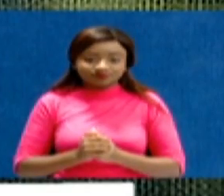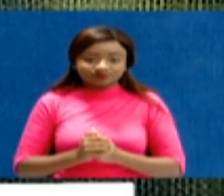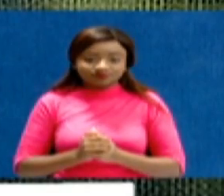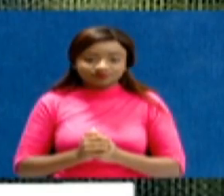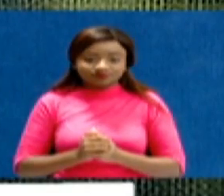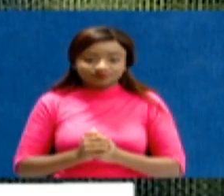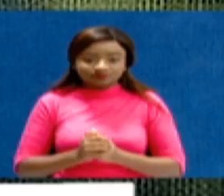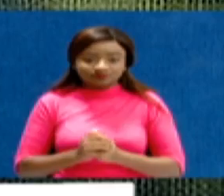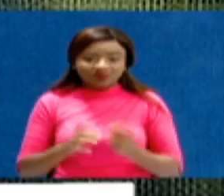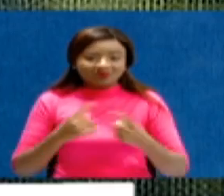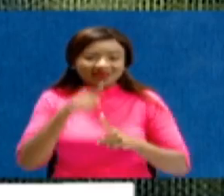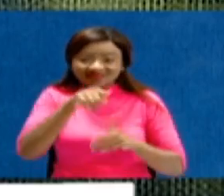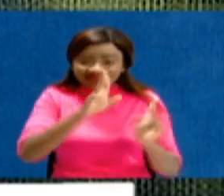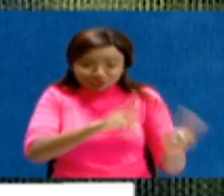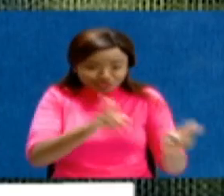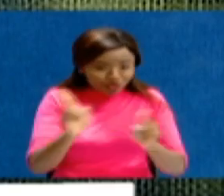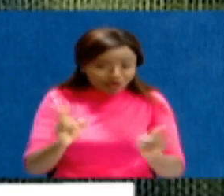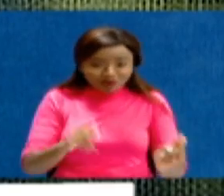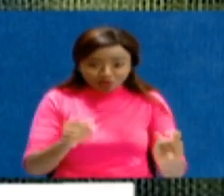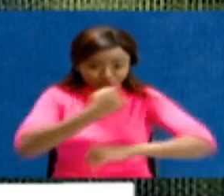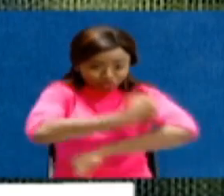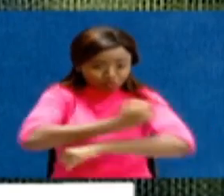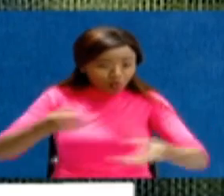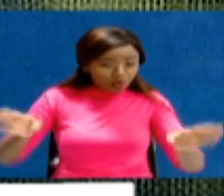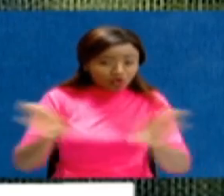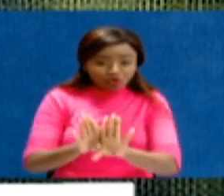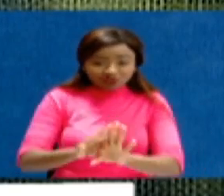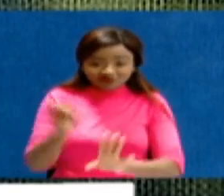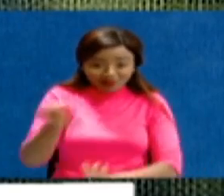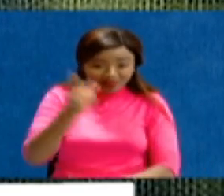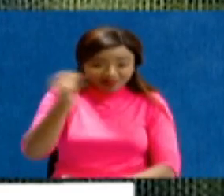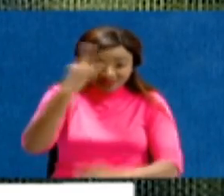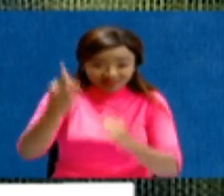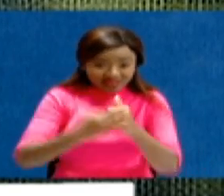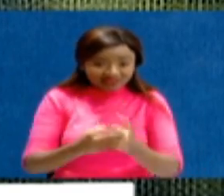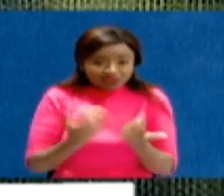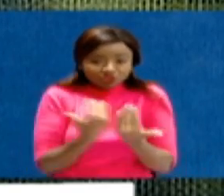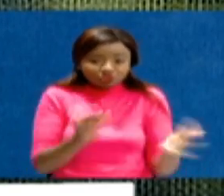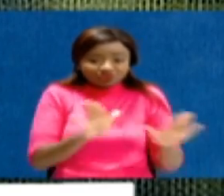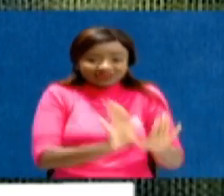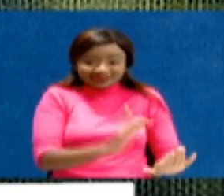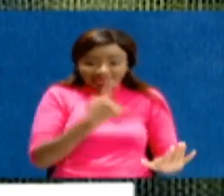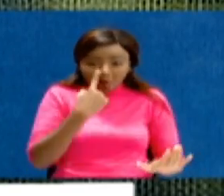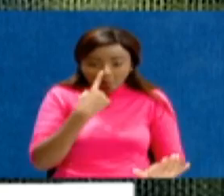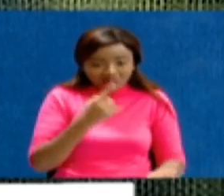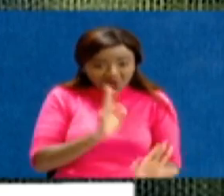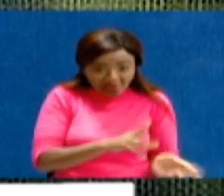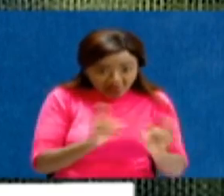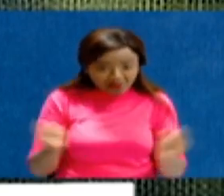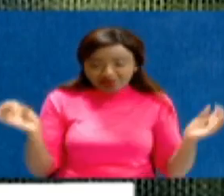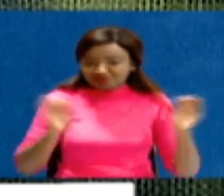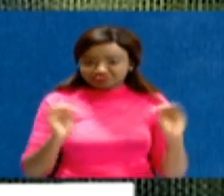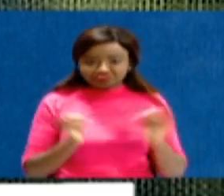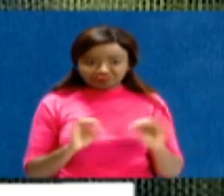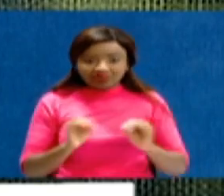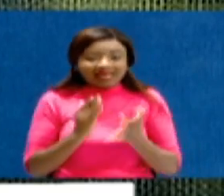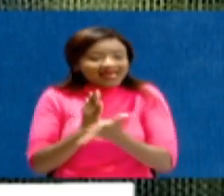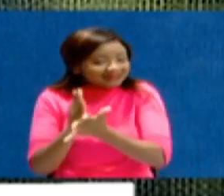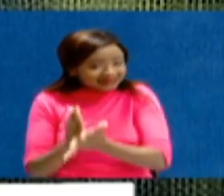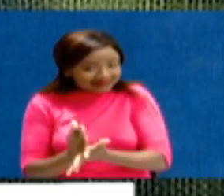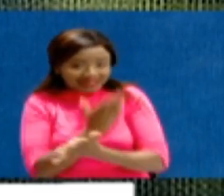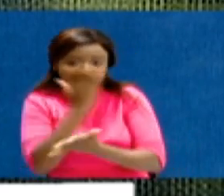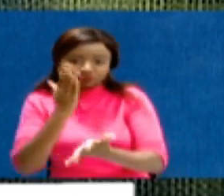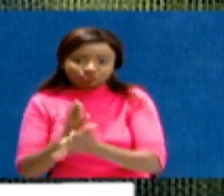la kila siku kwa shule kufungwa kwa zaidi ya miezi minane na watoto kusalia nyumbani kipindi hicho mfululizo. Kuna wale ambao hata kabla ya